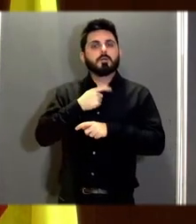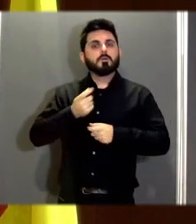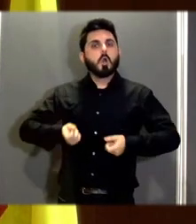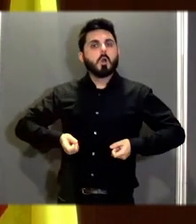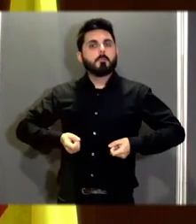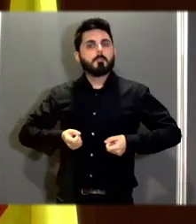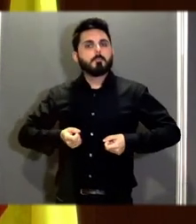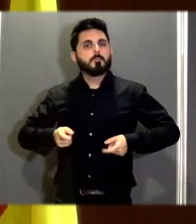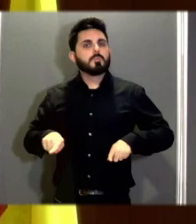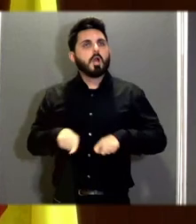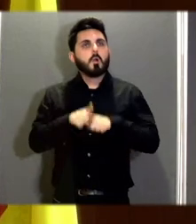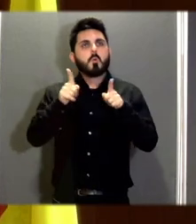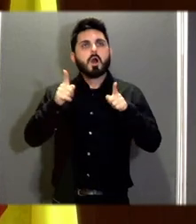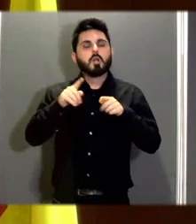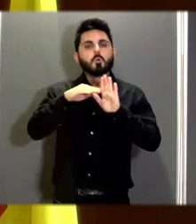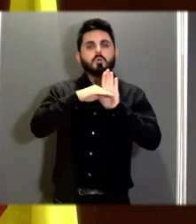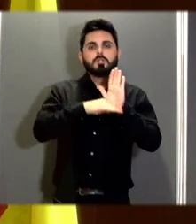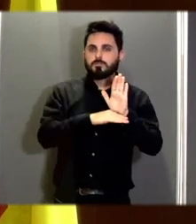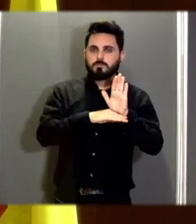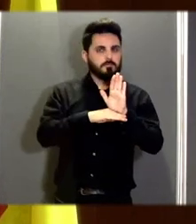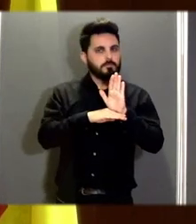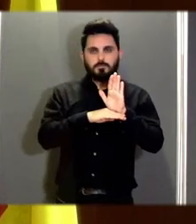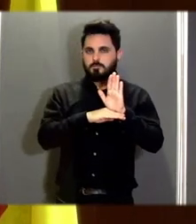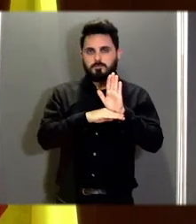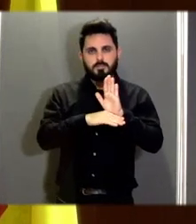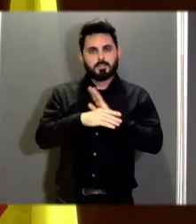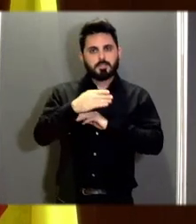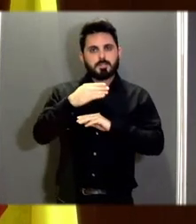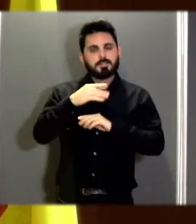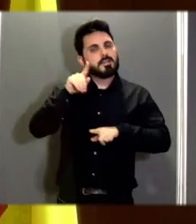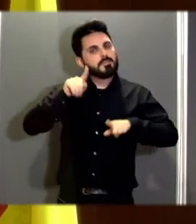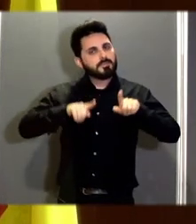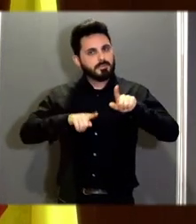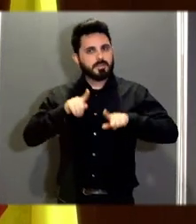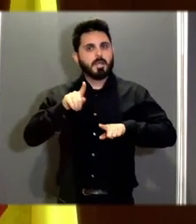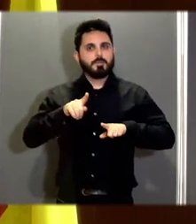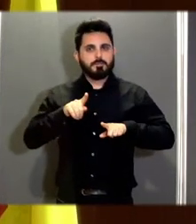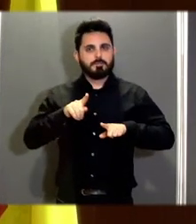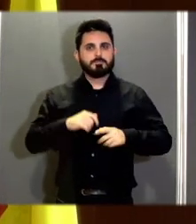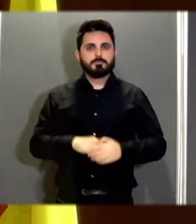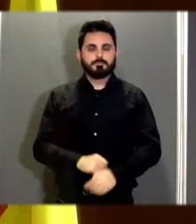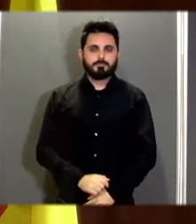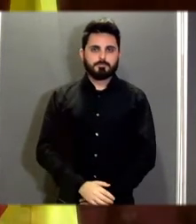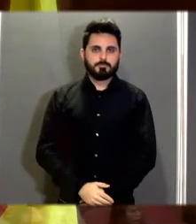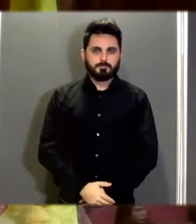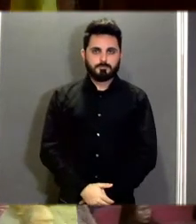costosos els peatges que haguem de parlar en unes noves dependències que els actuals.